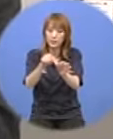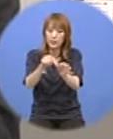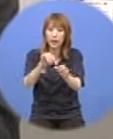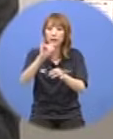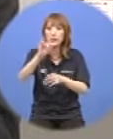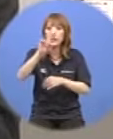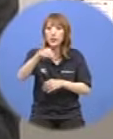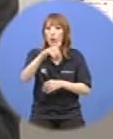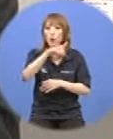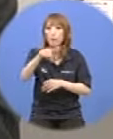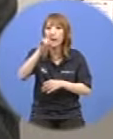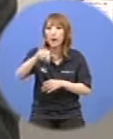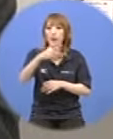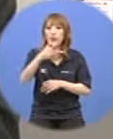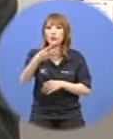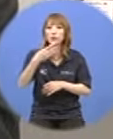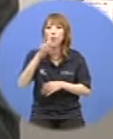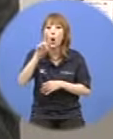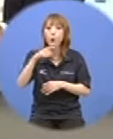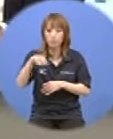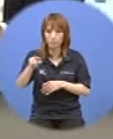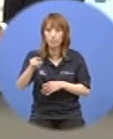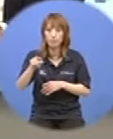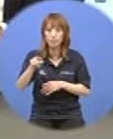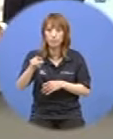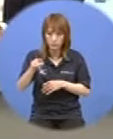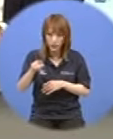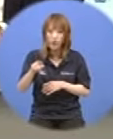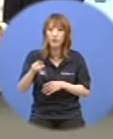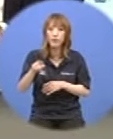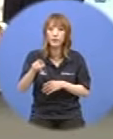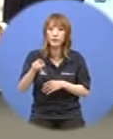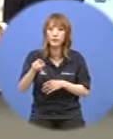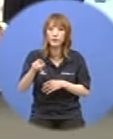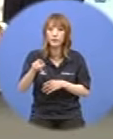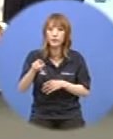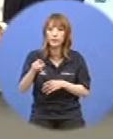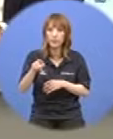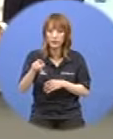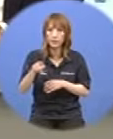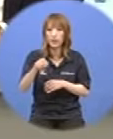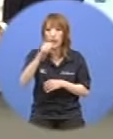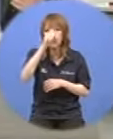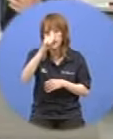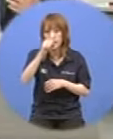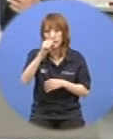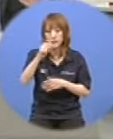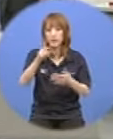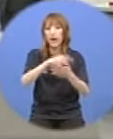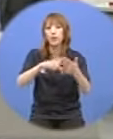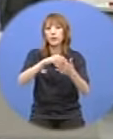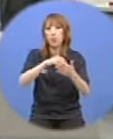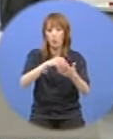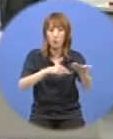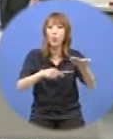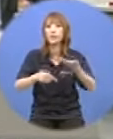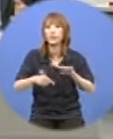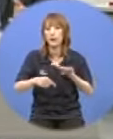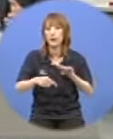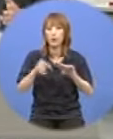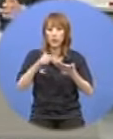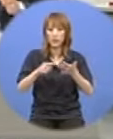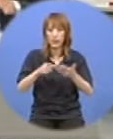ベーションを、これは研究開発に限らないんです、何でもやってもいいから、はい、いいのを出してこいと、それで審査をして、あ